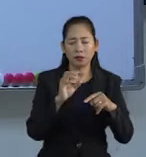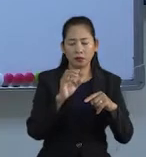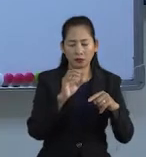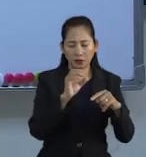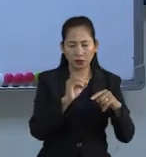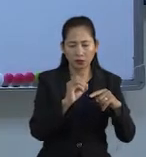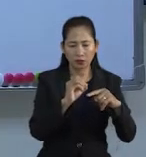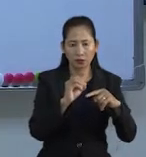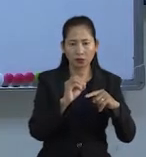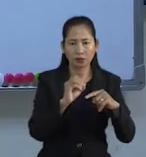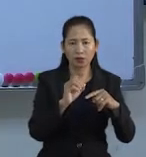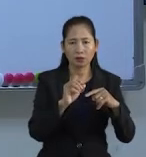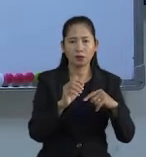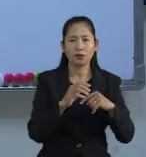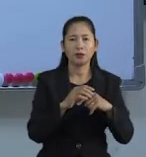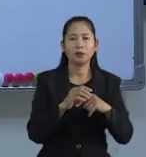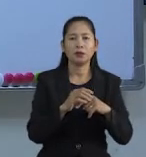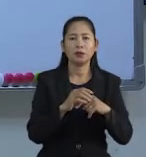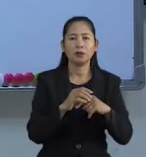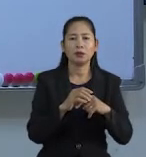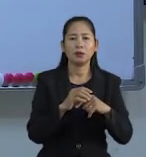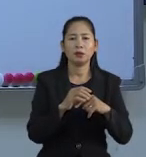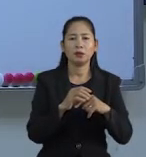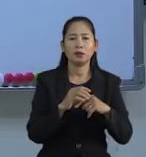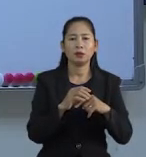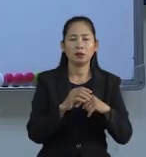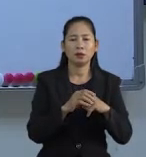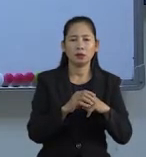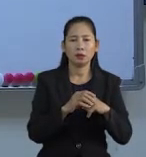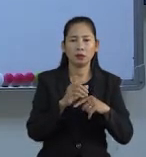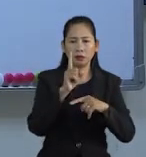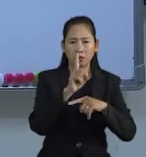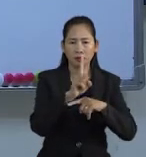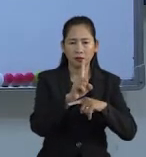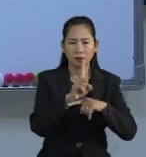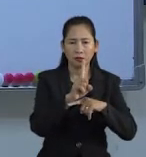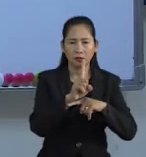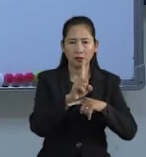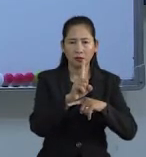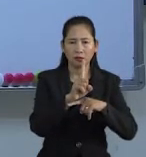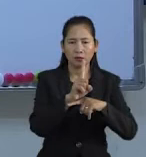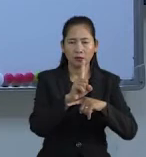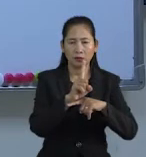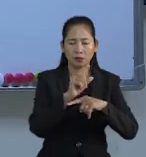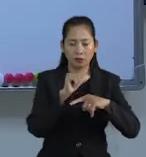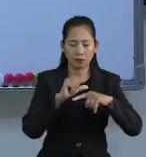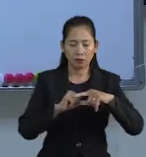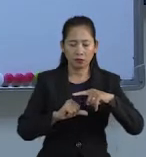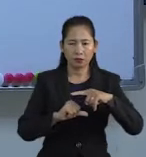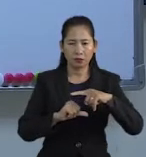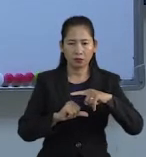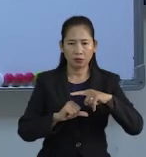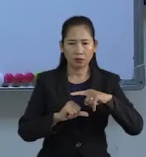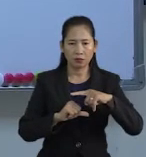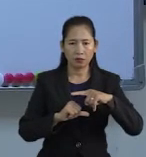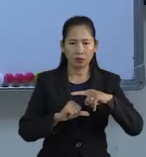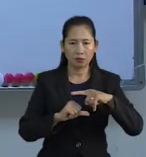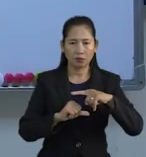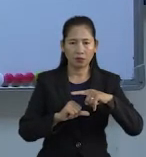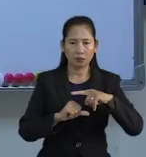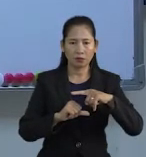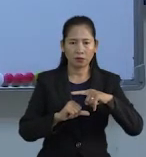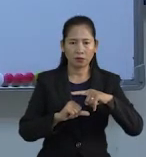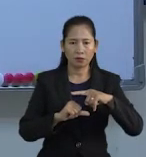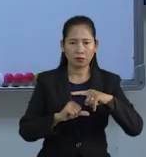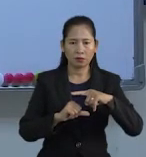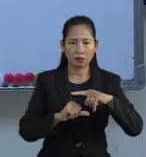con nắng ô xong tu cái nữa xong tu vụ tu từng tí con nắng muối lứa